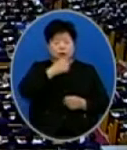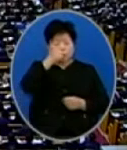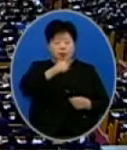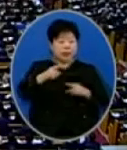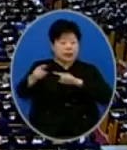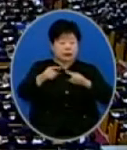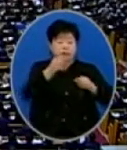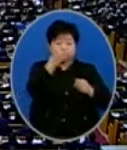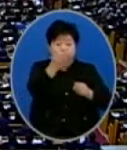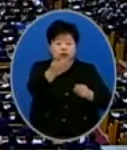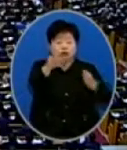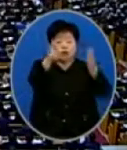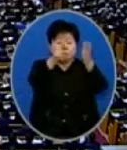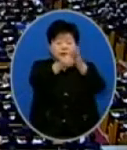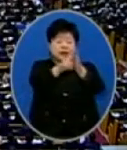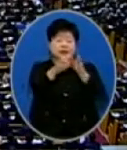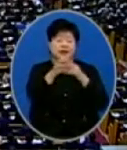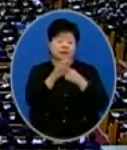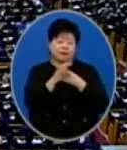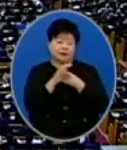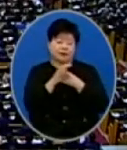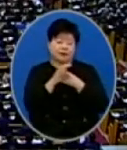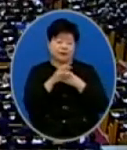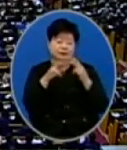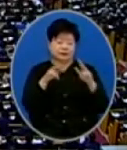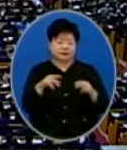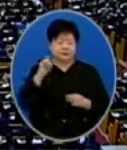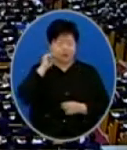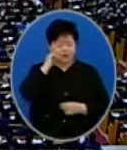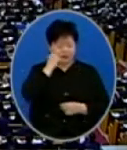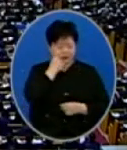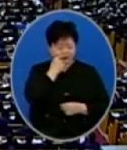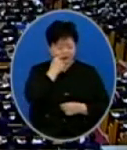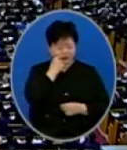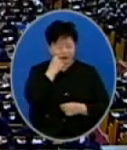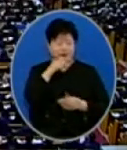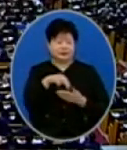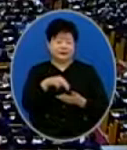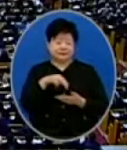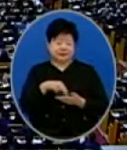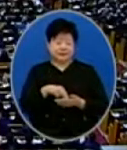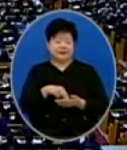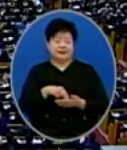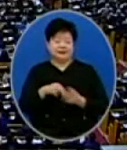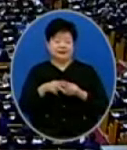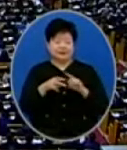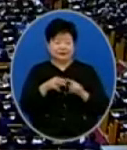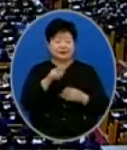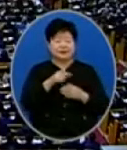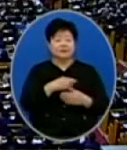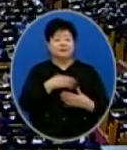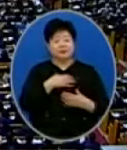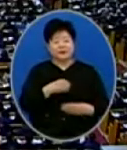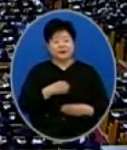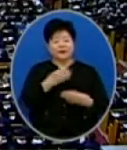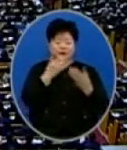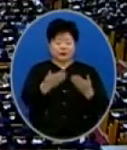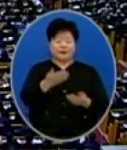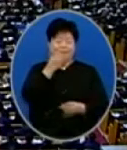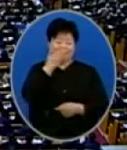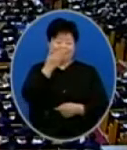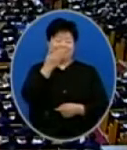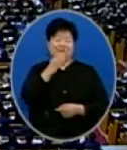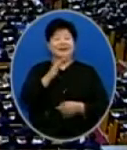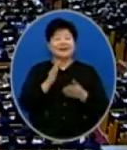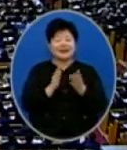다스리신다는 것을 믿는다면 우리는 현재 어떤 상황이 어떻든지 그 안에서 편히 쉴 수 있다